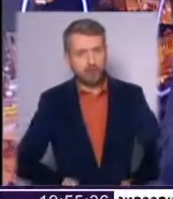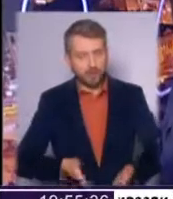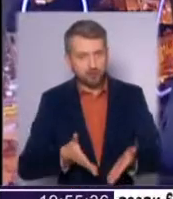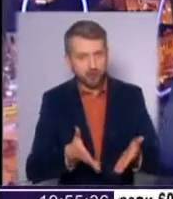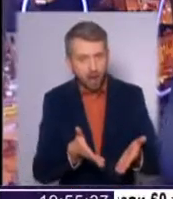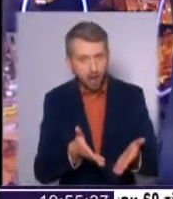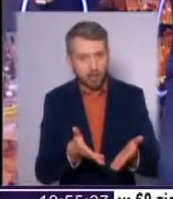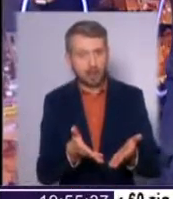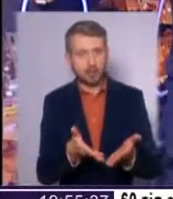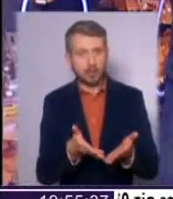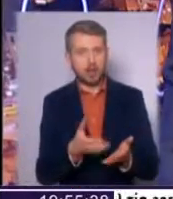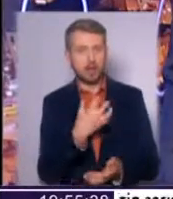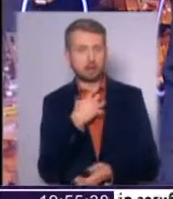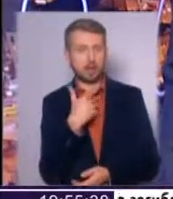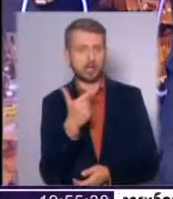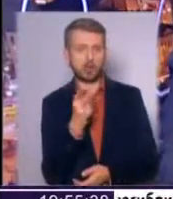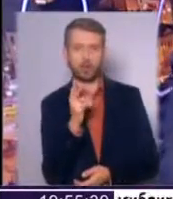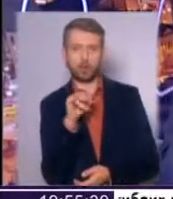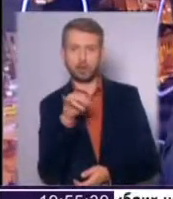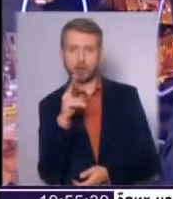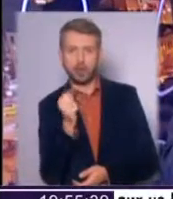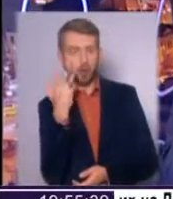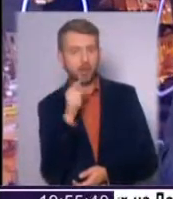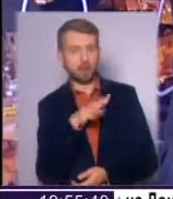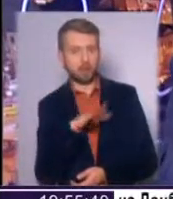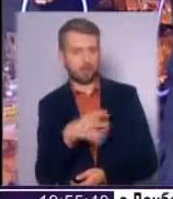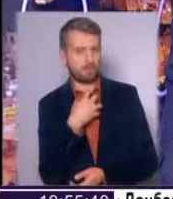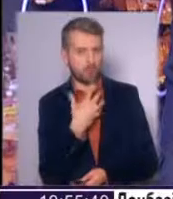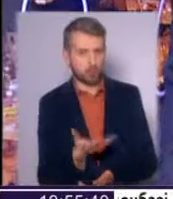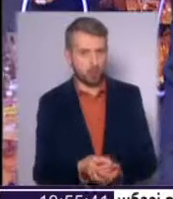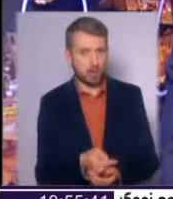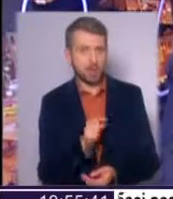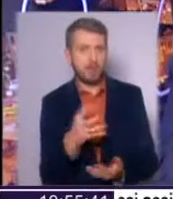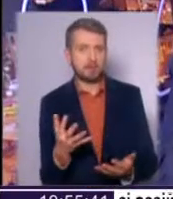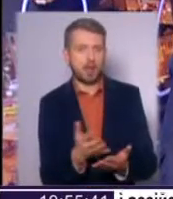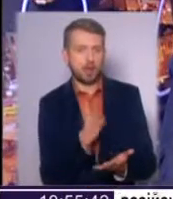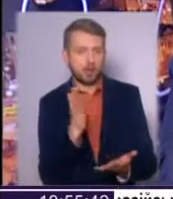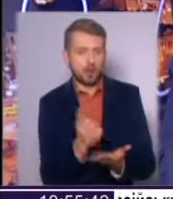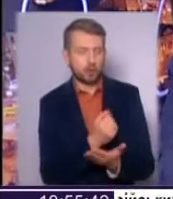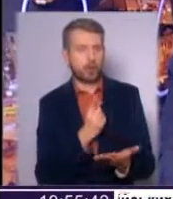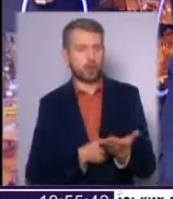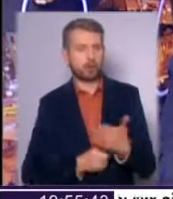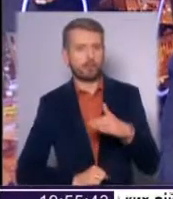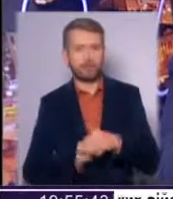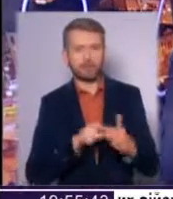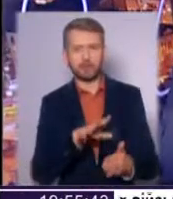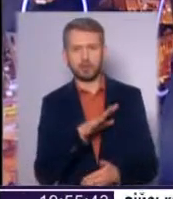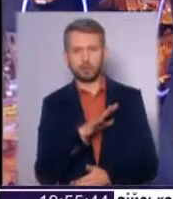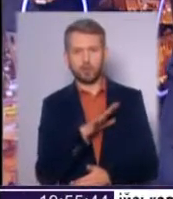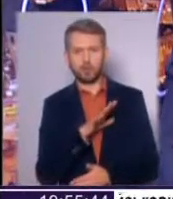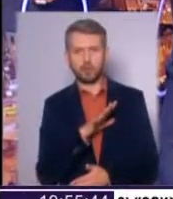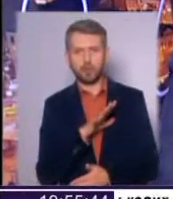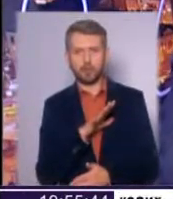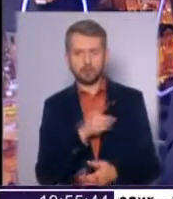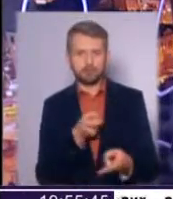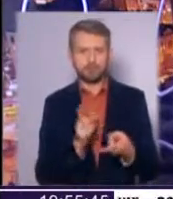шлях маршала Григорія Кулика, коли він ще не був маршалом, от, там знаходиться така доказова база, де він був дотичний